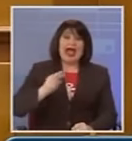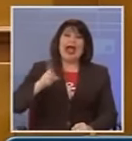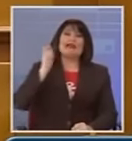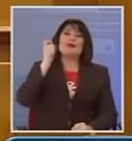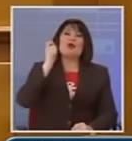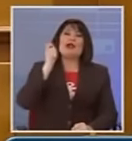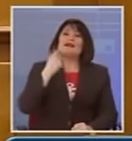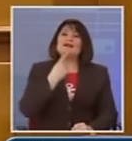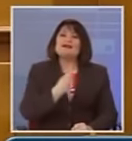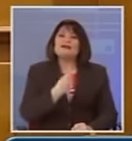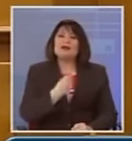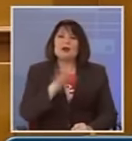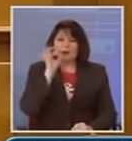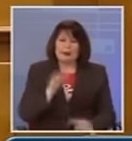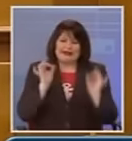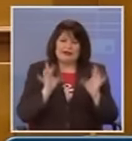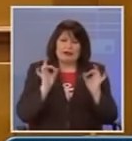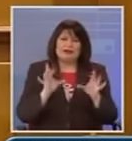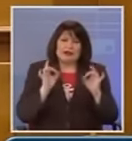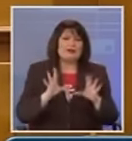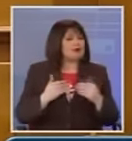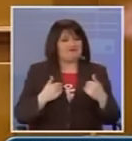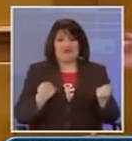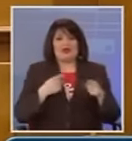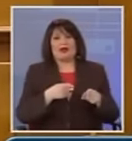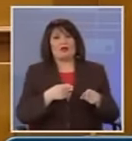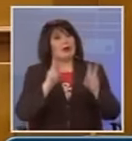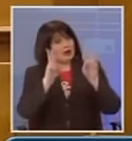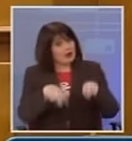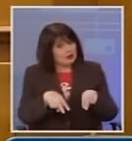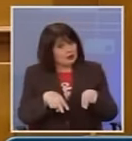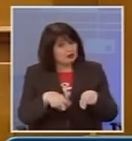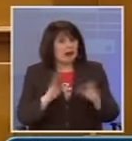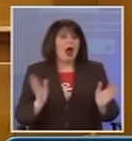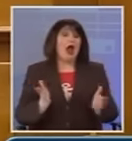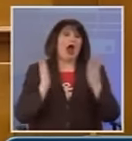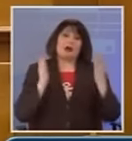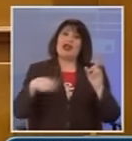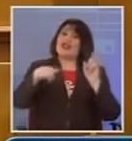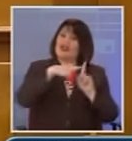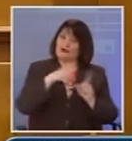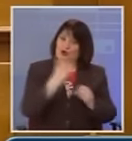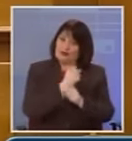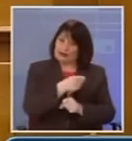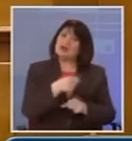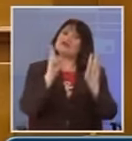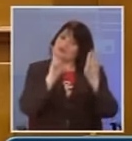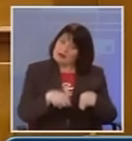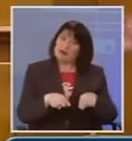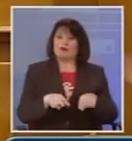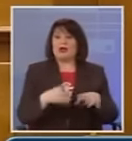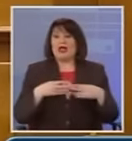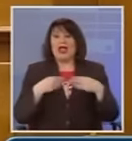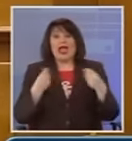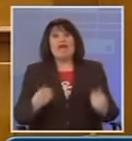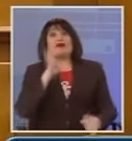αξιωματικής αντιπολίτευσης. Δεν θα μηδενίζουμε το έργο σας. Θα αναγνωρίζουμε τα όποια θετικά πετύχετε. Και σας εύχομαι